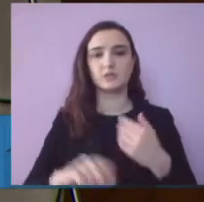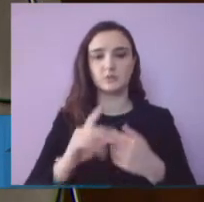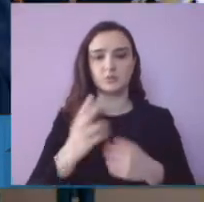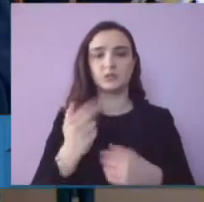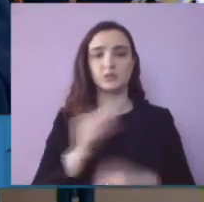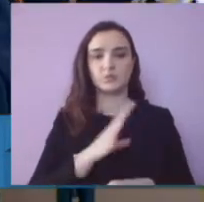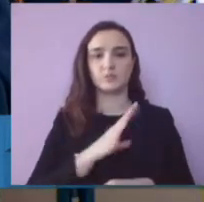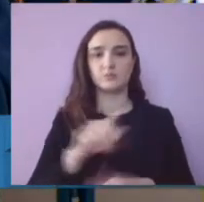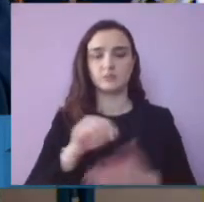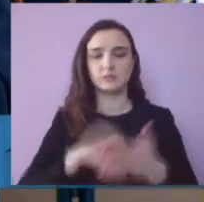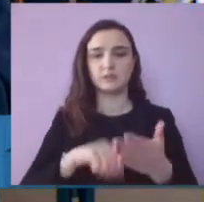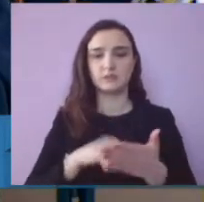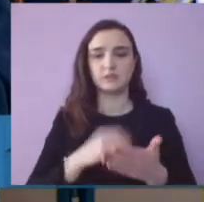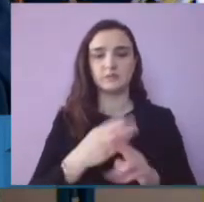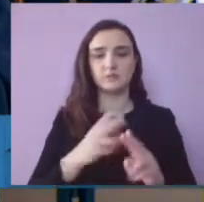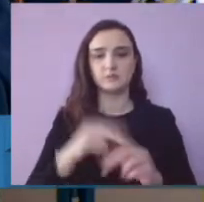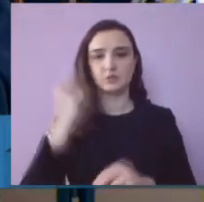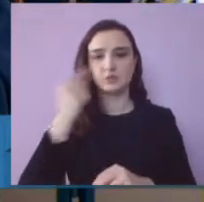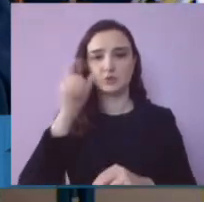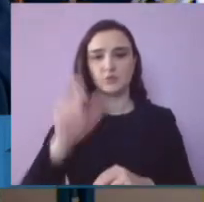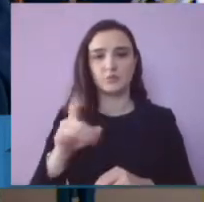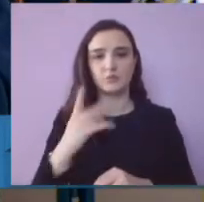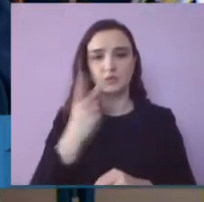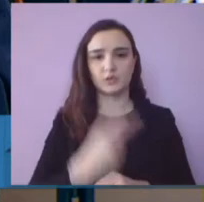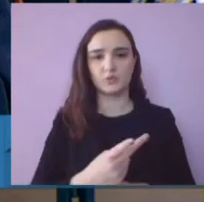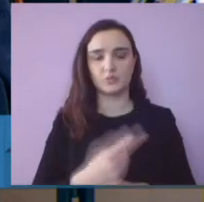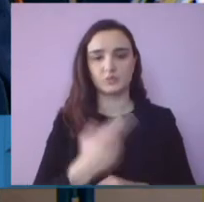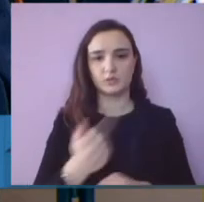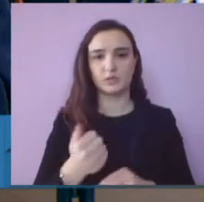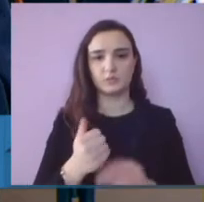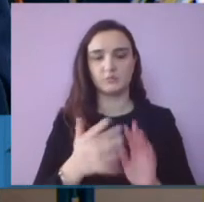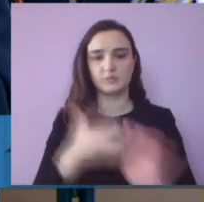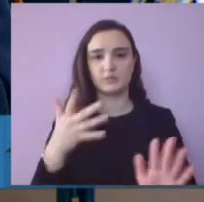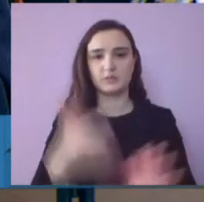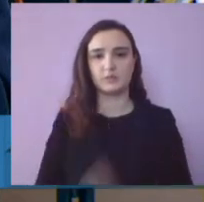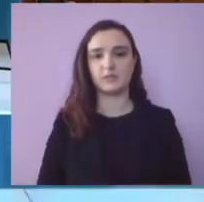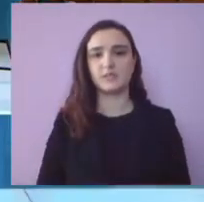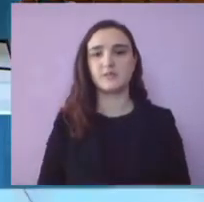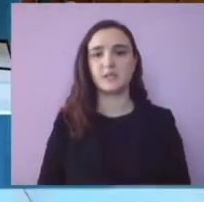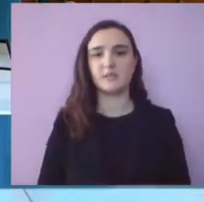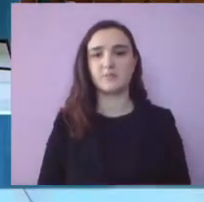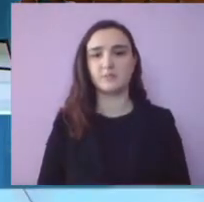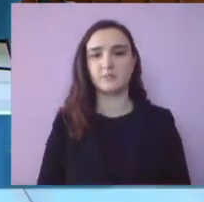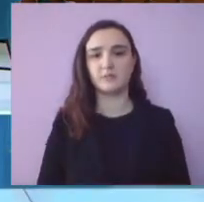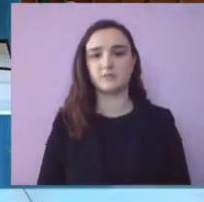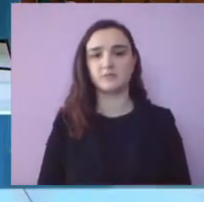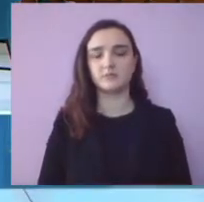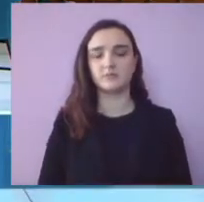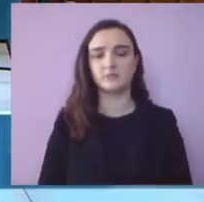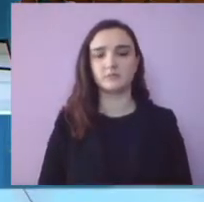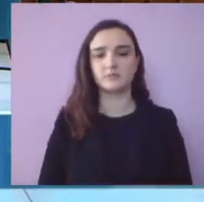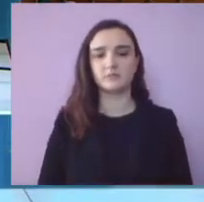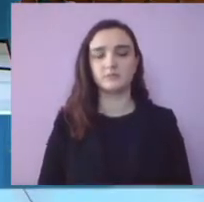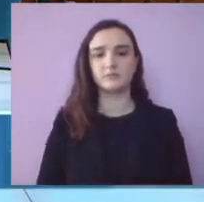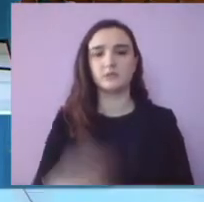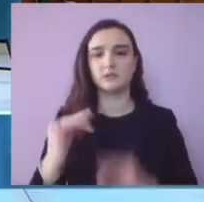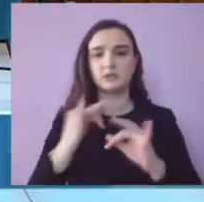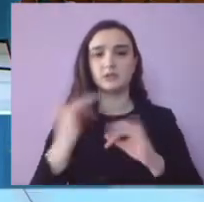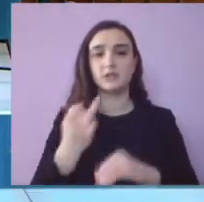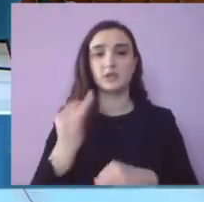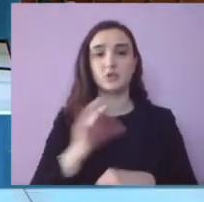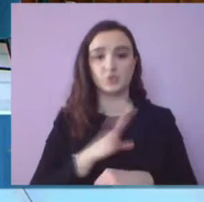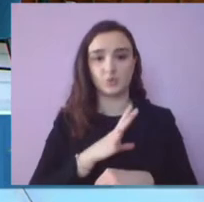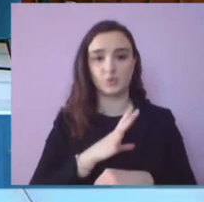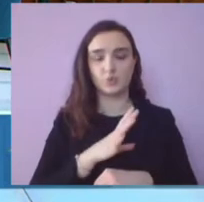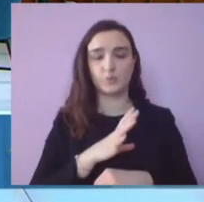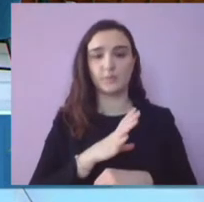მიზეზი აქვს ამიტომ ფსიქოლოგმა უნდა ნახოს და განსაზღვროს ბატონო ბაკურ ძალიან საინტერესო იყო თქვენთან საუბარი როგორც ყოველთვის